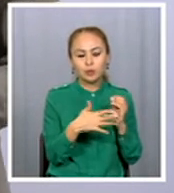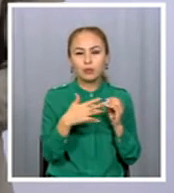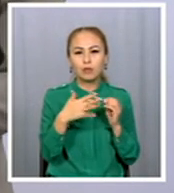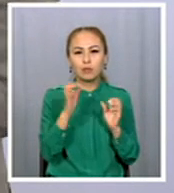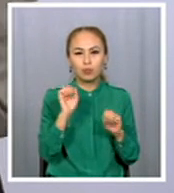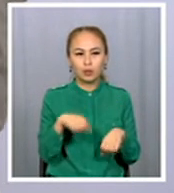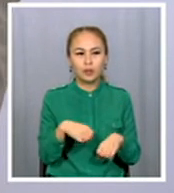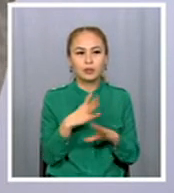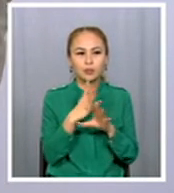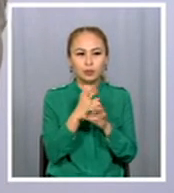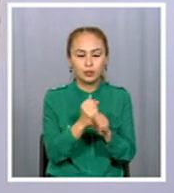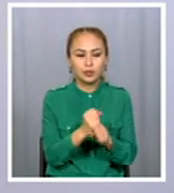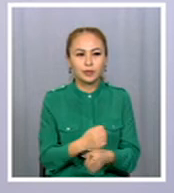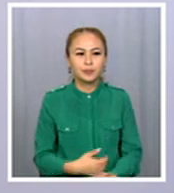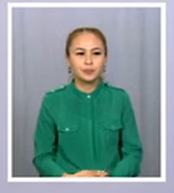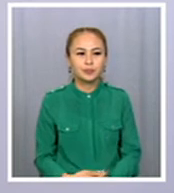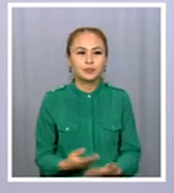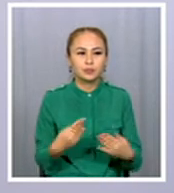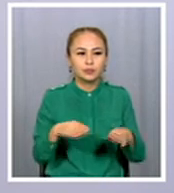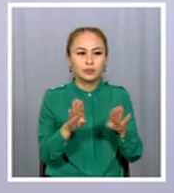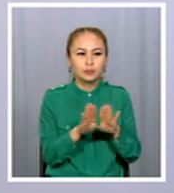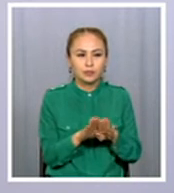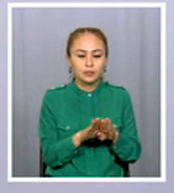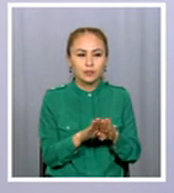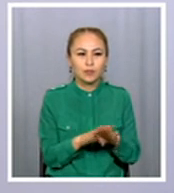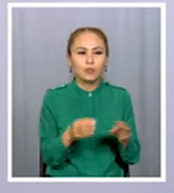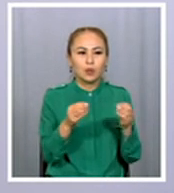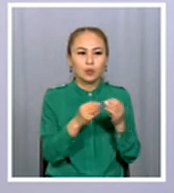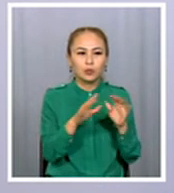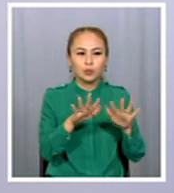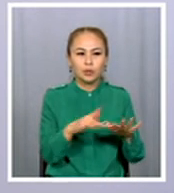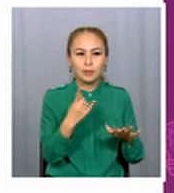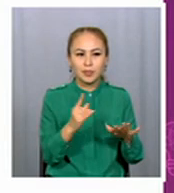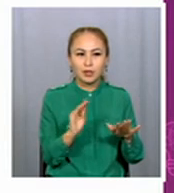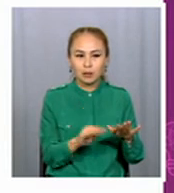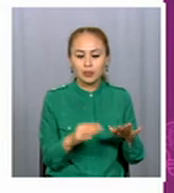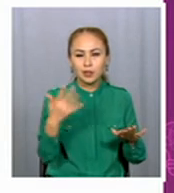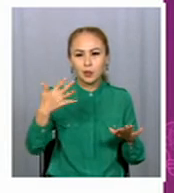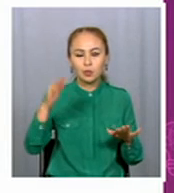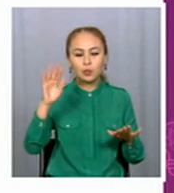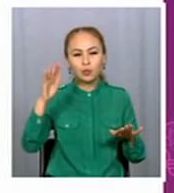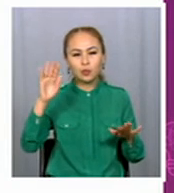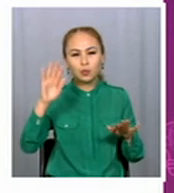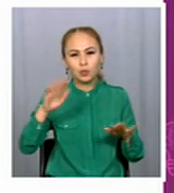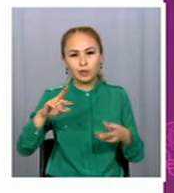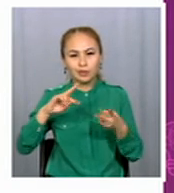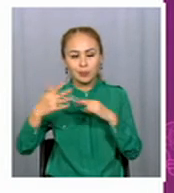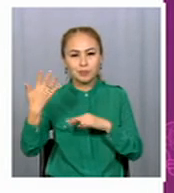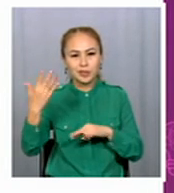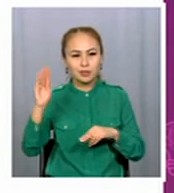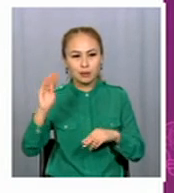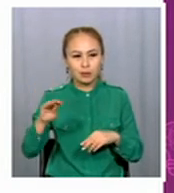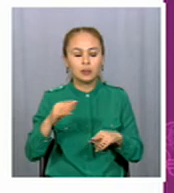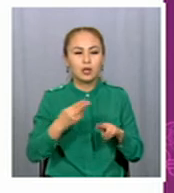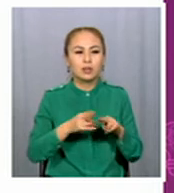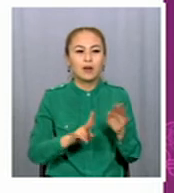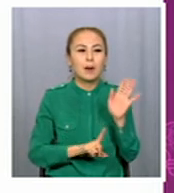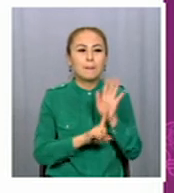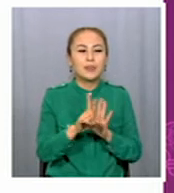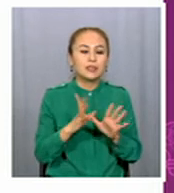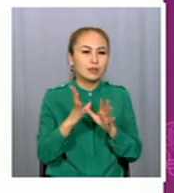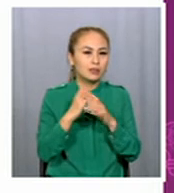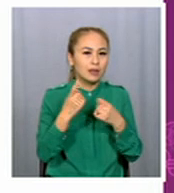болады. Жақсы. Олай болса, 10-ның орнында 1 қалады, 50-дің орнында 5 қалады. Жақсы. Басқа қысқаратын сандар жоқ